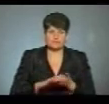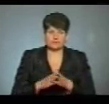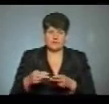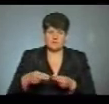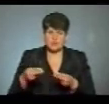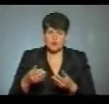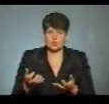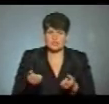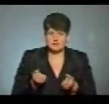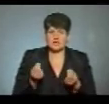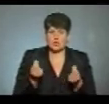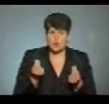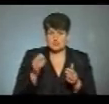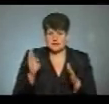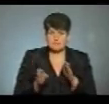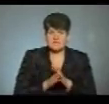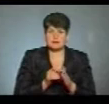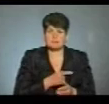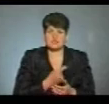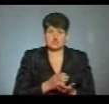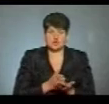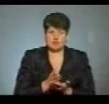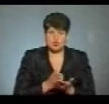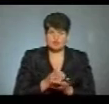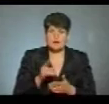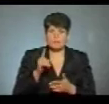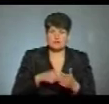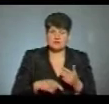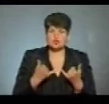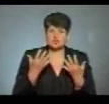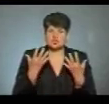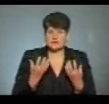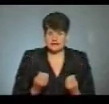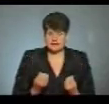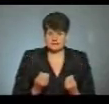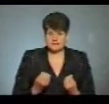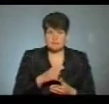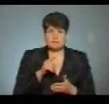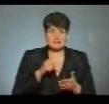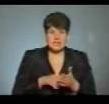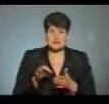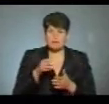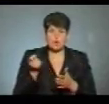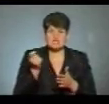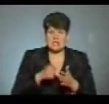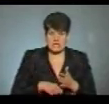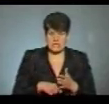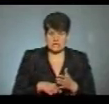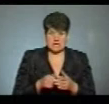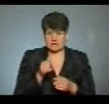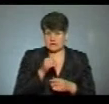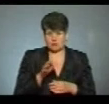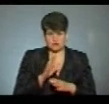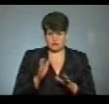отримувати відповідні кошти під медичну послугу. Але повірте, що на сьогоднішній день питання про закриття не може